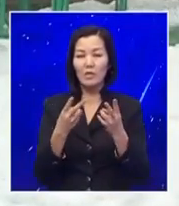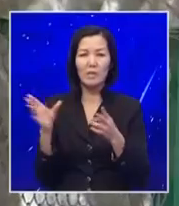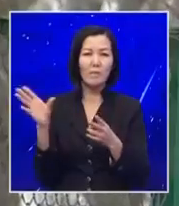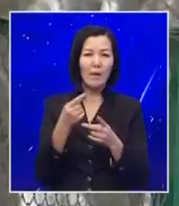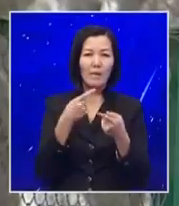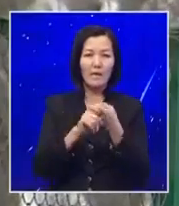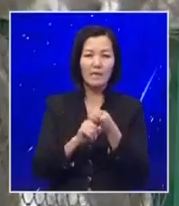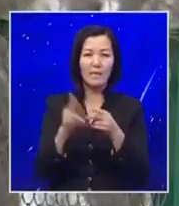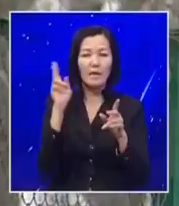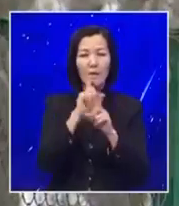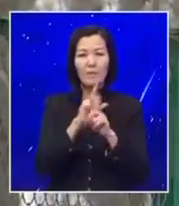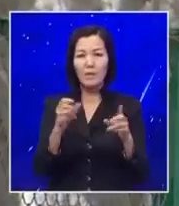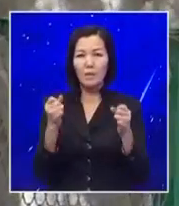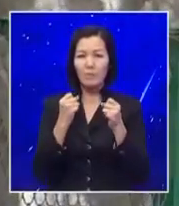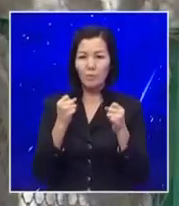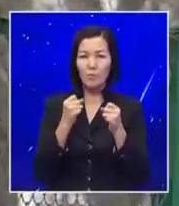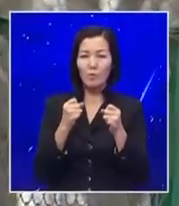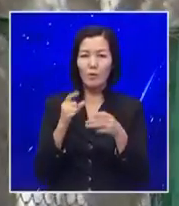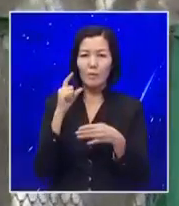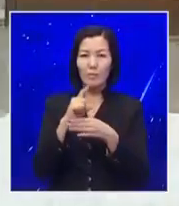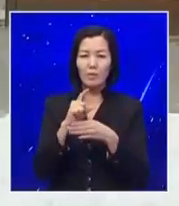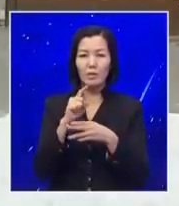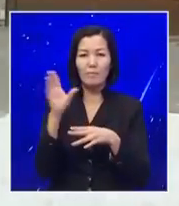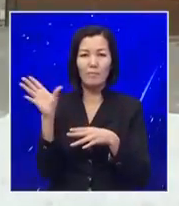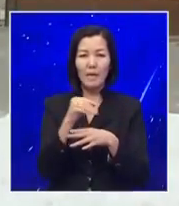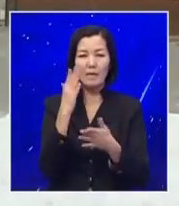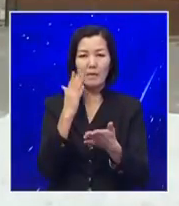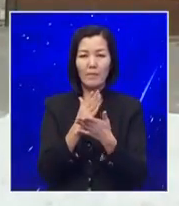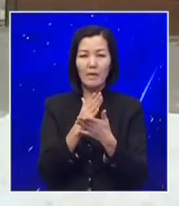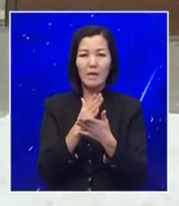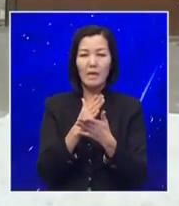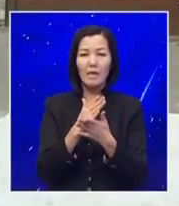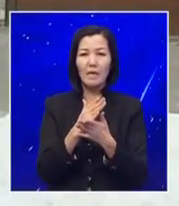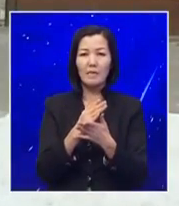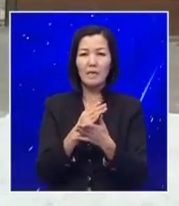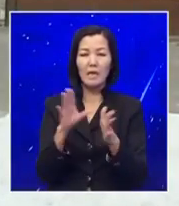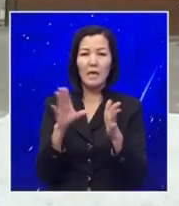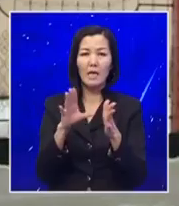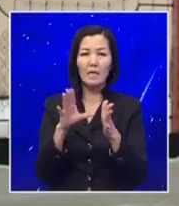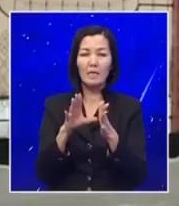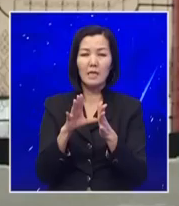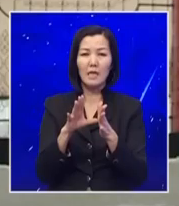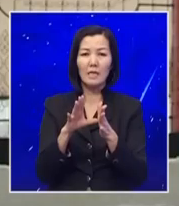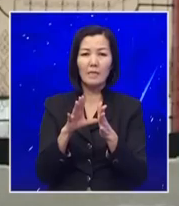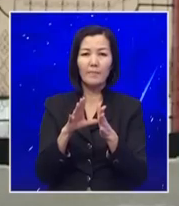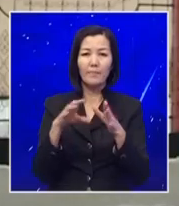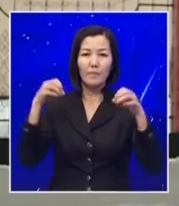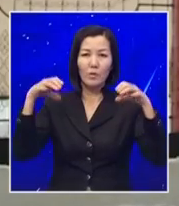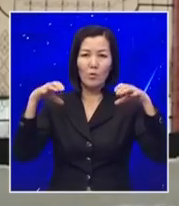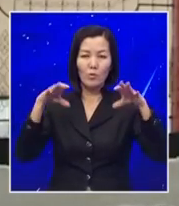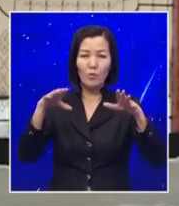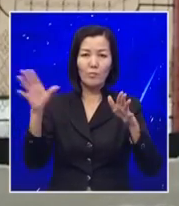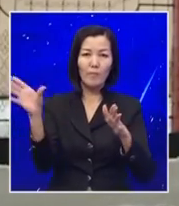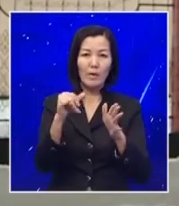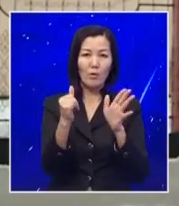тартылған, мектеп, спорт алаңы, медресе мен мешітте салынған. Жолдың екі жағына электр тоғы жүргізілген. Бірнеше жыл бұрын ауылдағы барлық